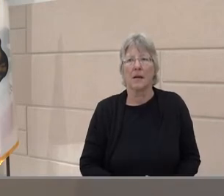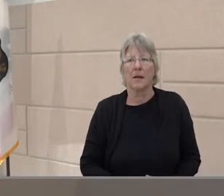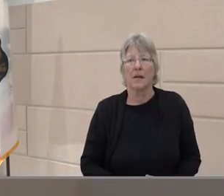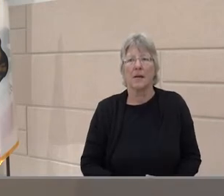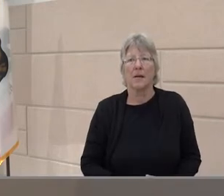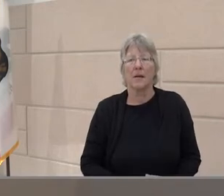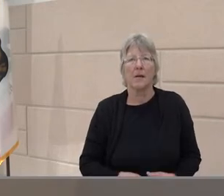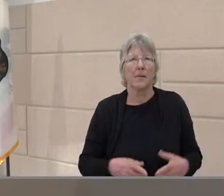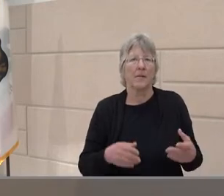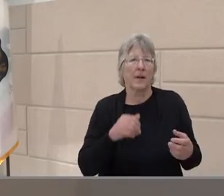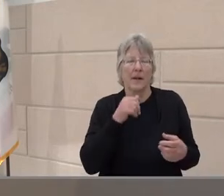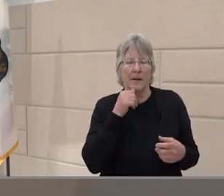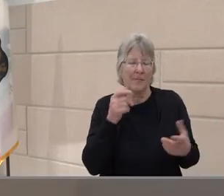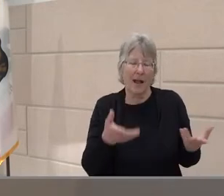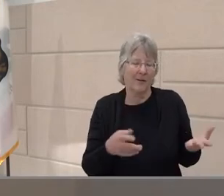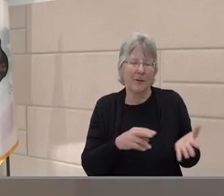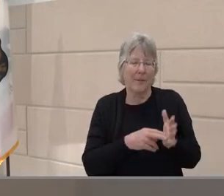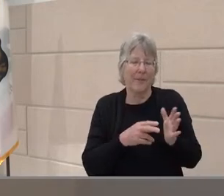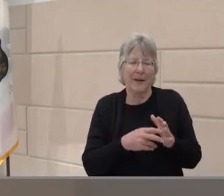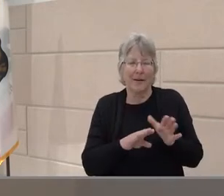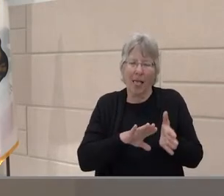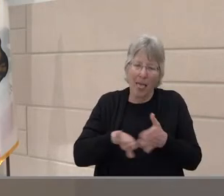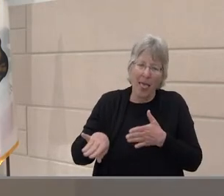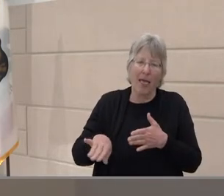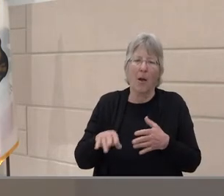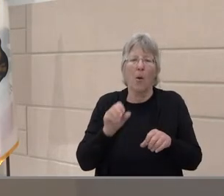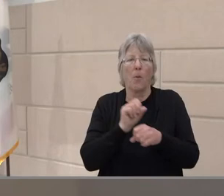ដែលជា